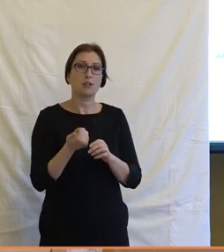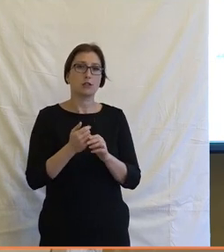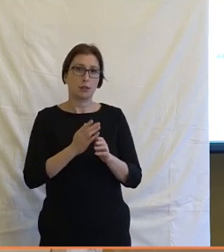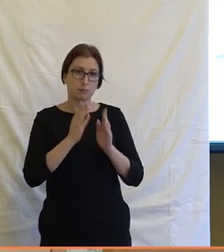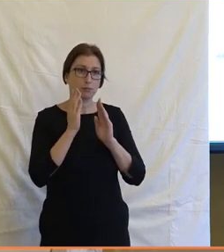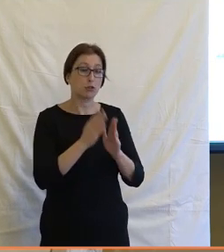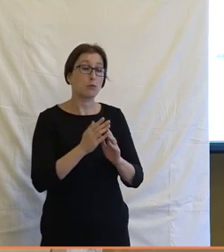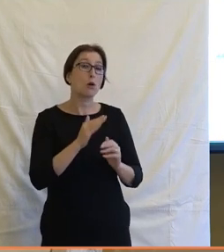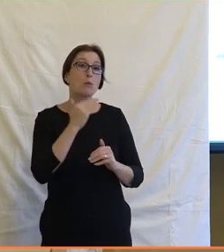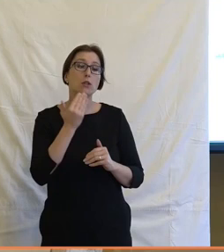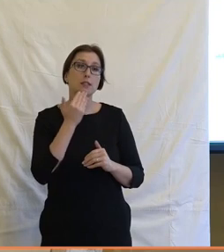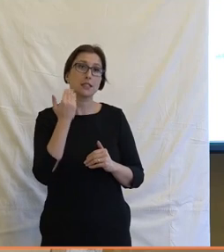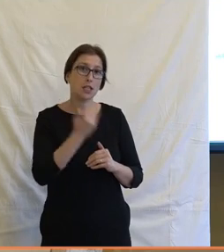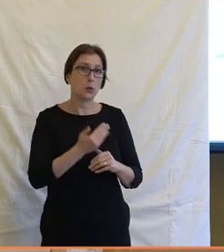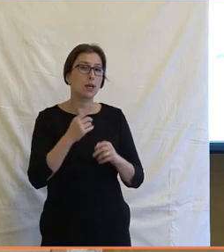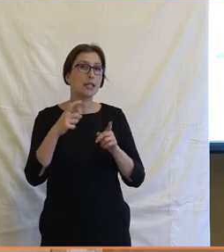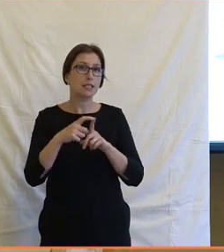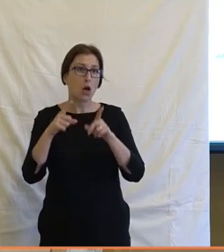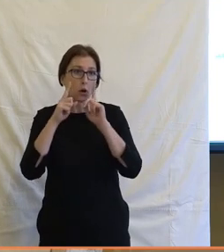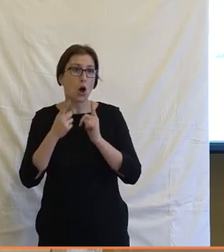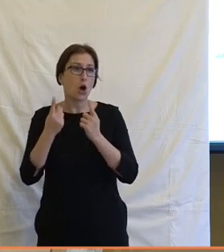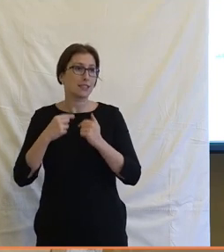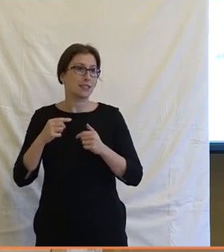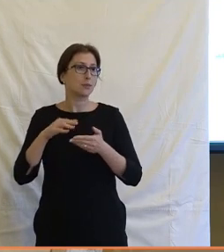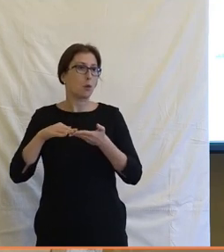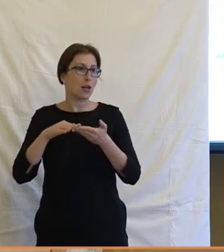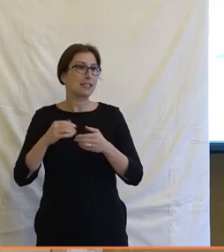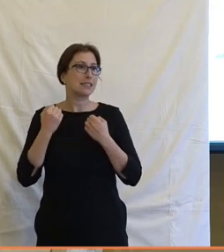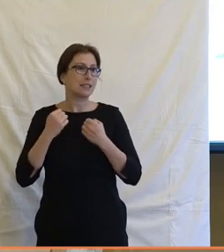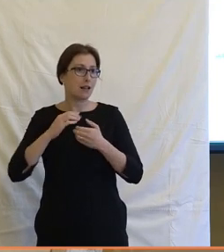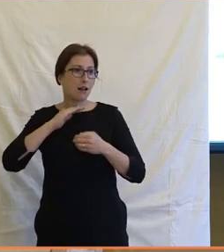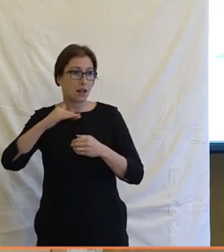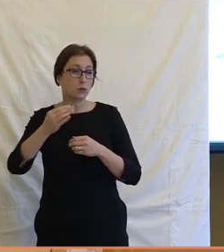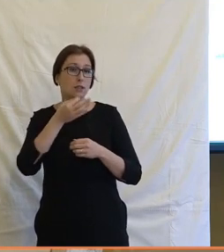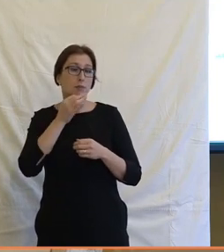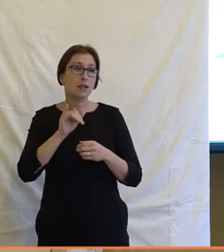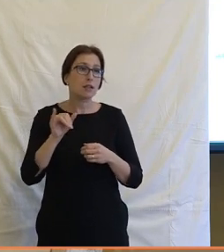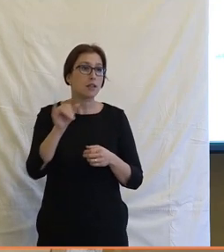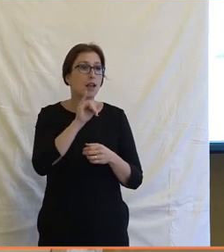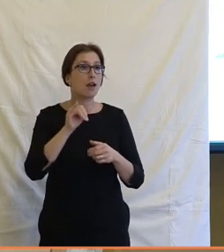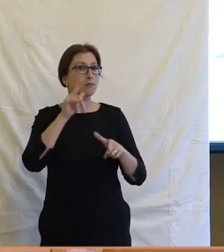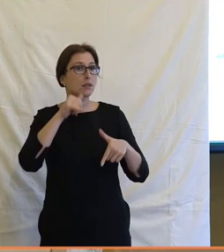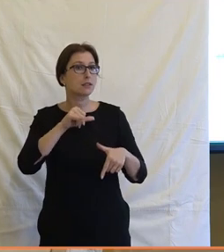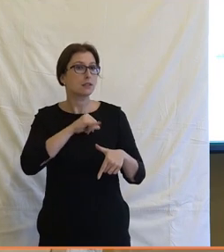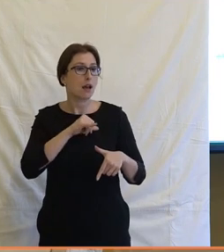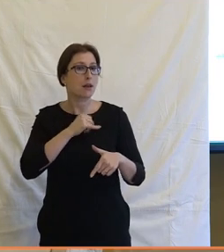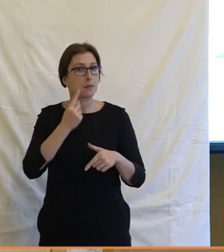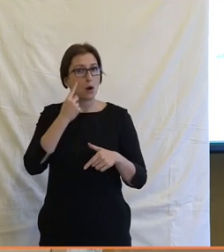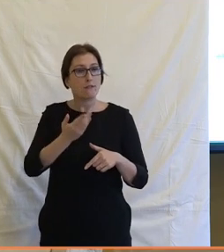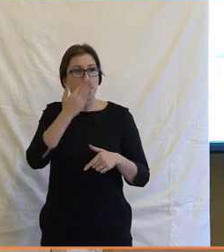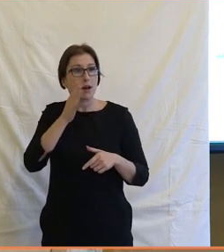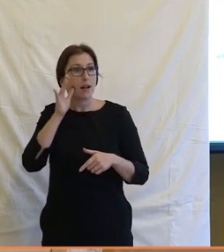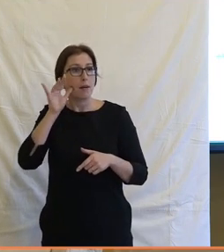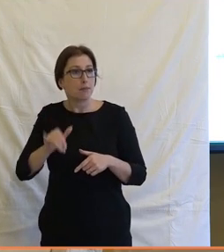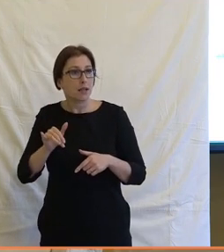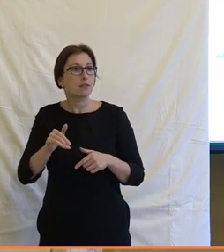otázkách. Děkuji moc Ditě Horochovské ze Silouhlasu.cz, že s námi byla a znovu, kdyby měl někdo opravdu i profesní zájem se podívat, jak takový byt